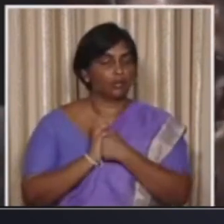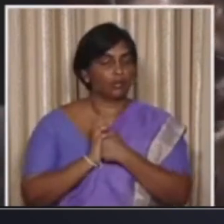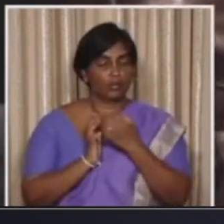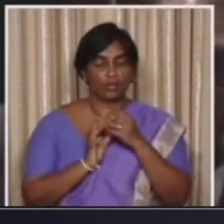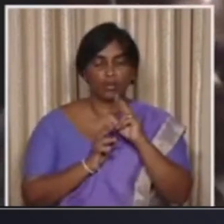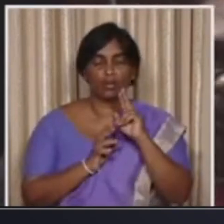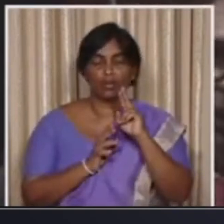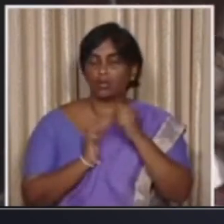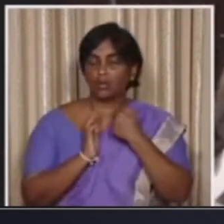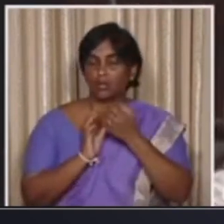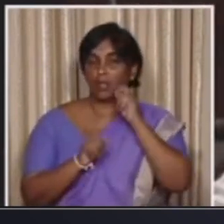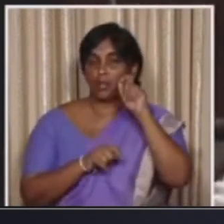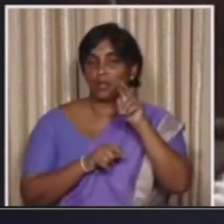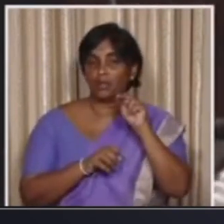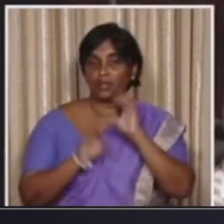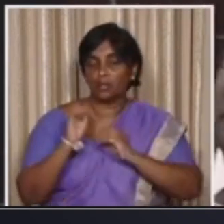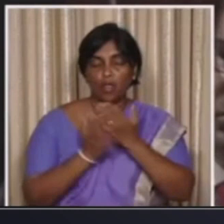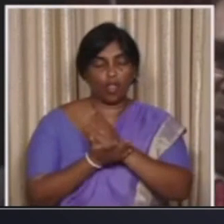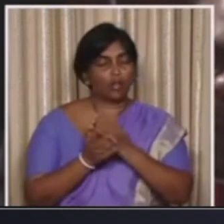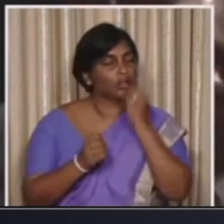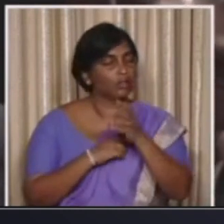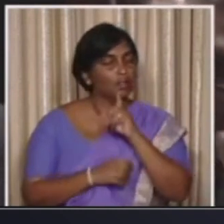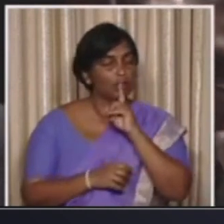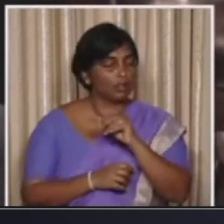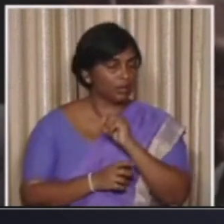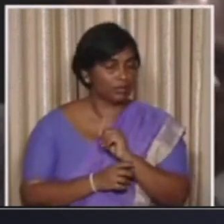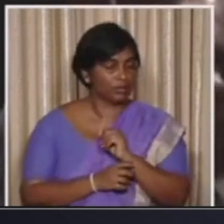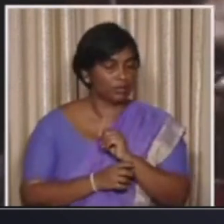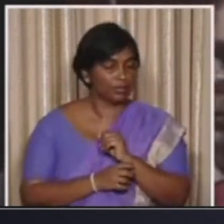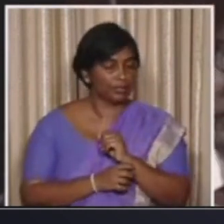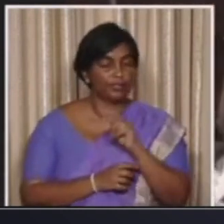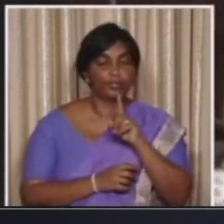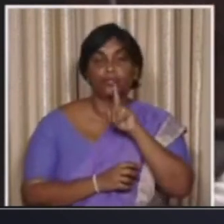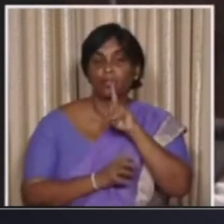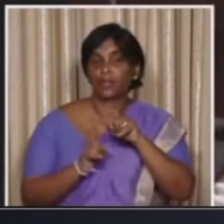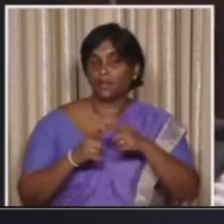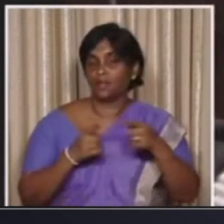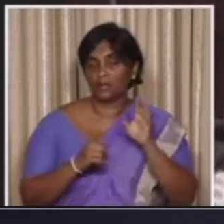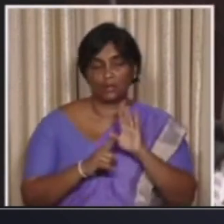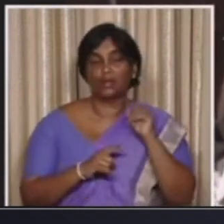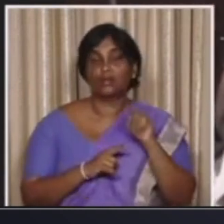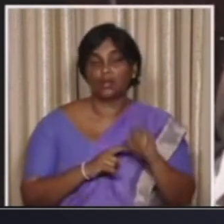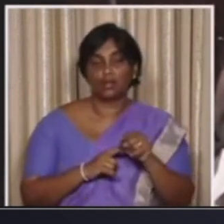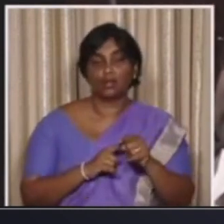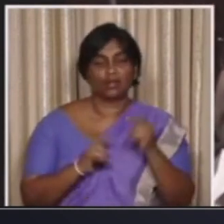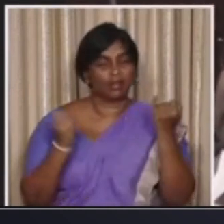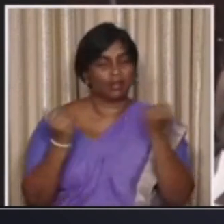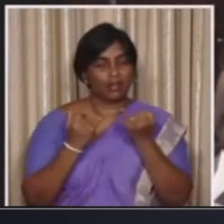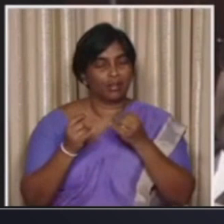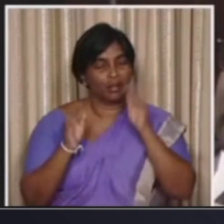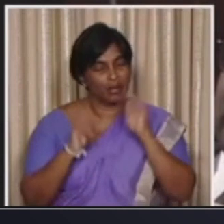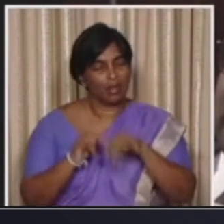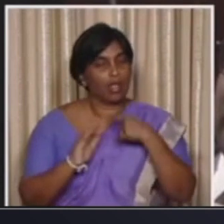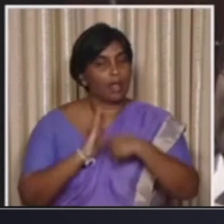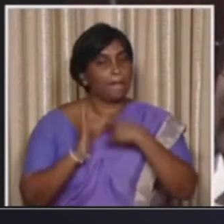සභාව 20%කින් මහජනතාවට දෙනවා කියලා කොටස් අයිතිය කියන්නේ ගරු සභාපතිතුමනි කියන්නේ වෙන මොනවා නෙවෙයි මේක කුණු කොල්ලට ලංක